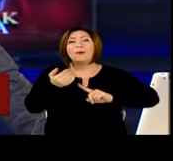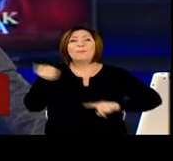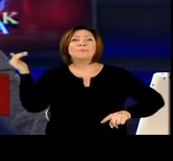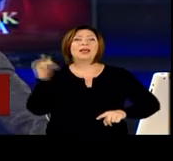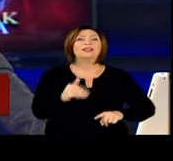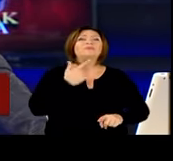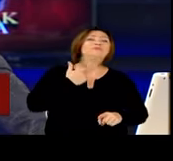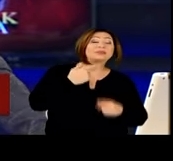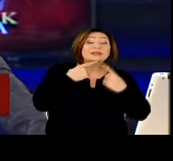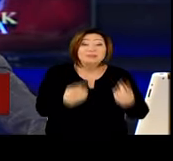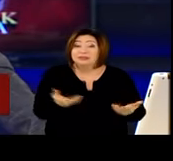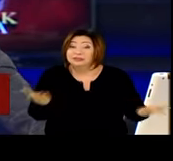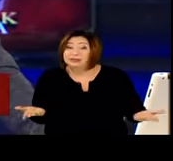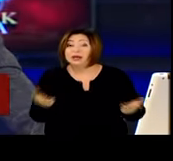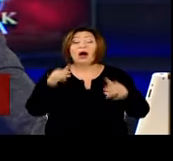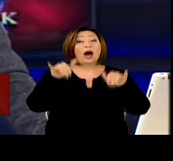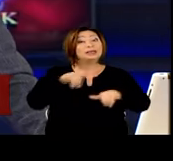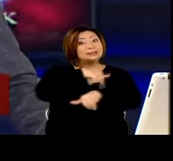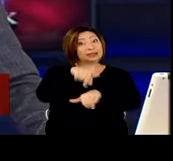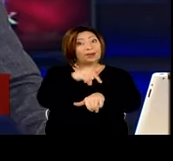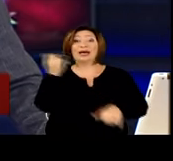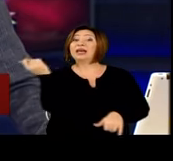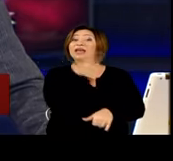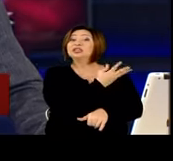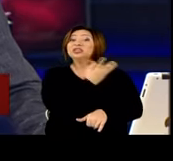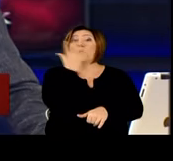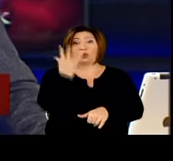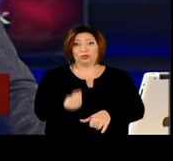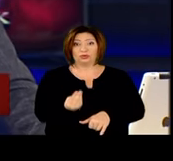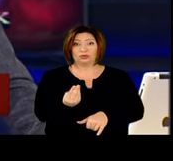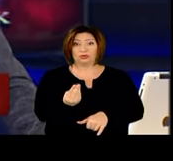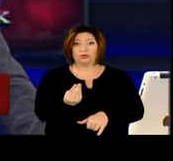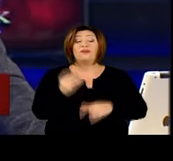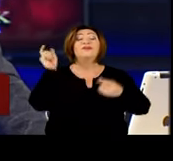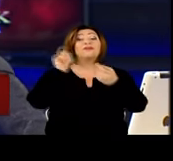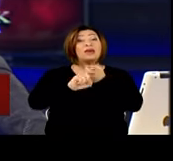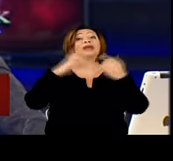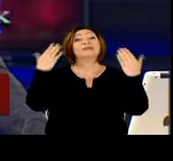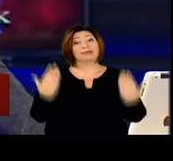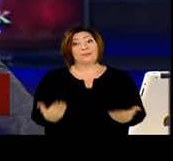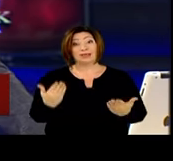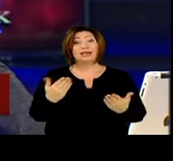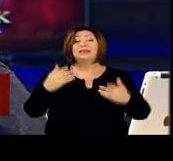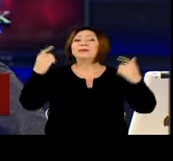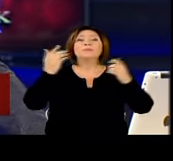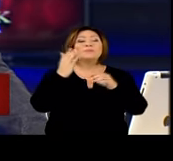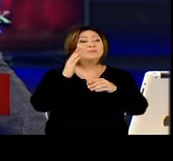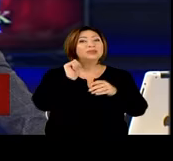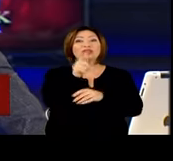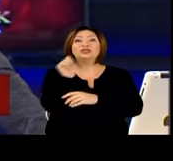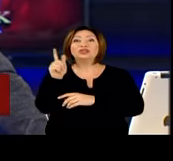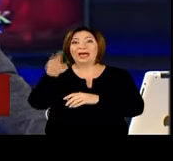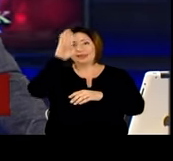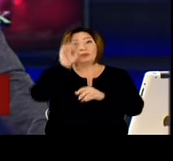de diyebilirsiniz. Ve aynı zamanda kaç kişi olduğunuzu ve tabii ki semtinizi de